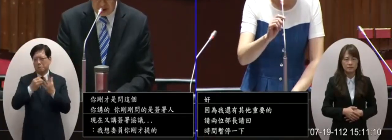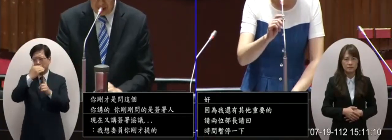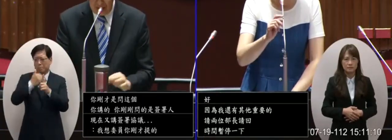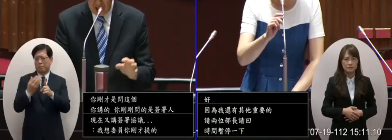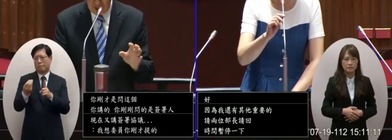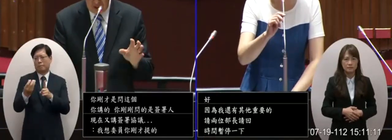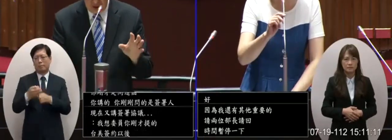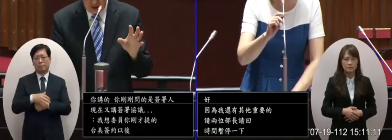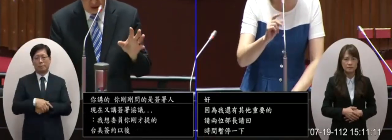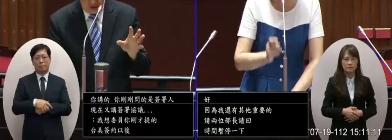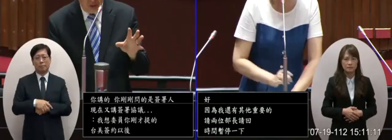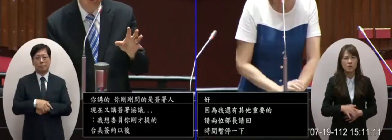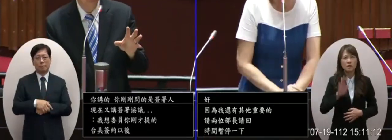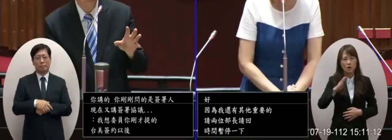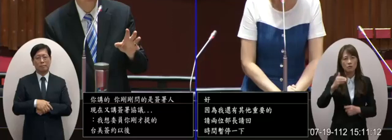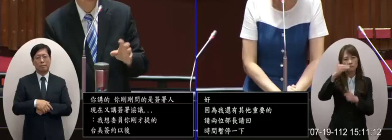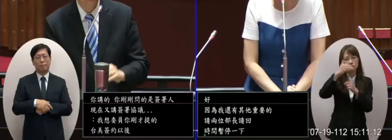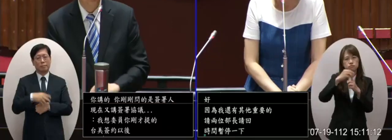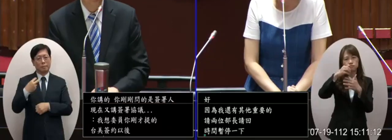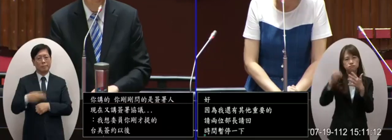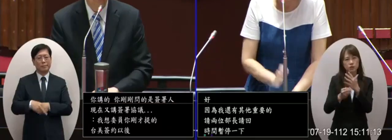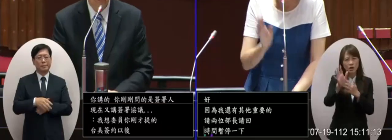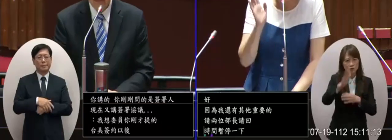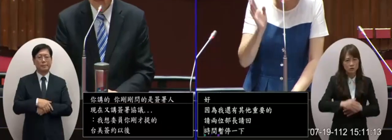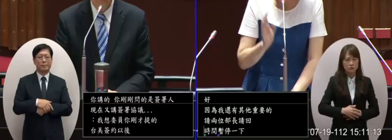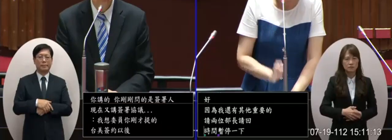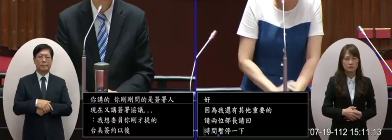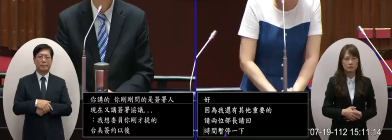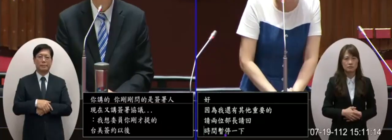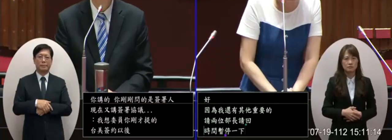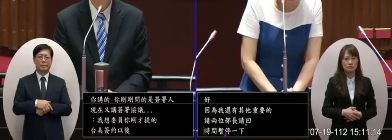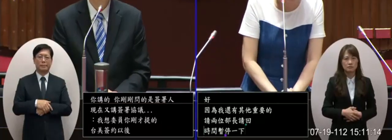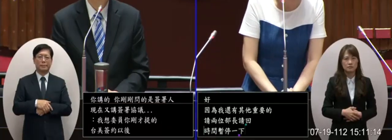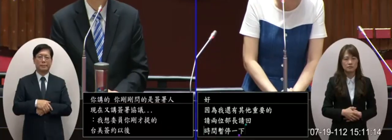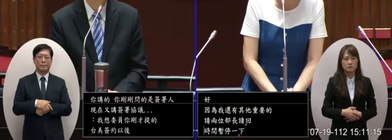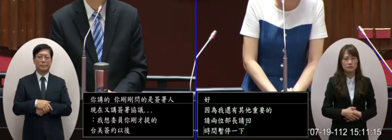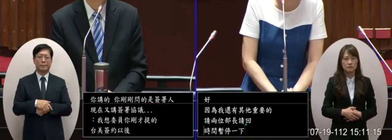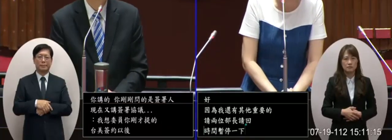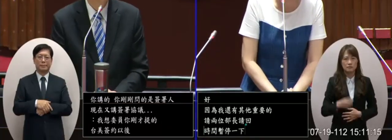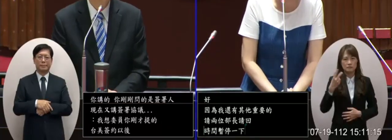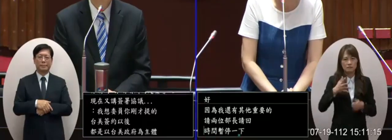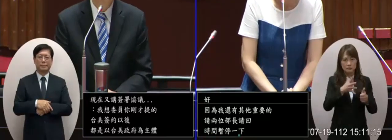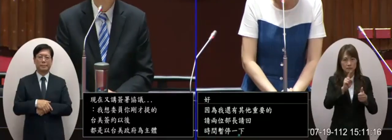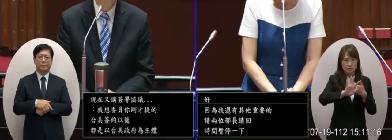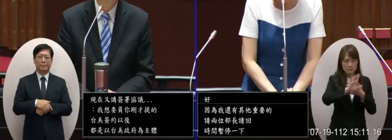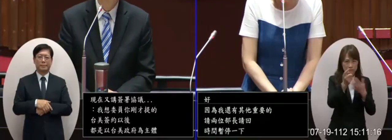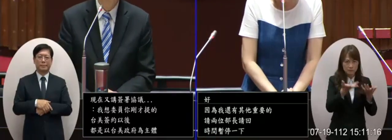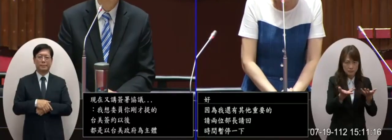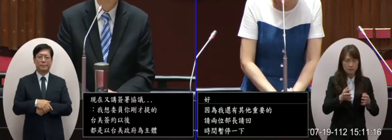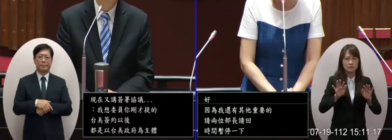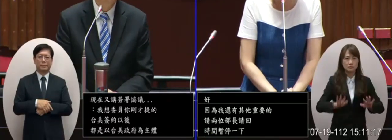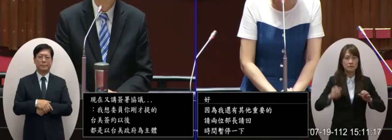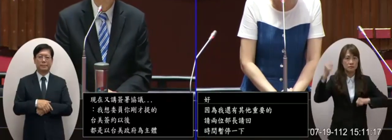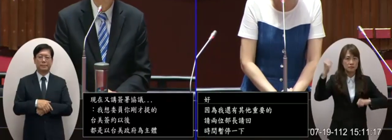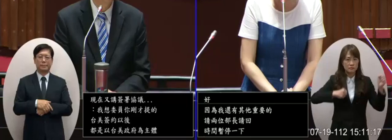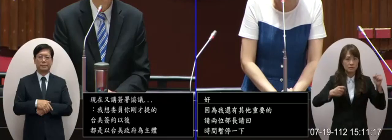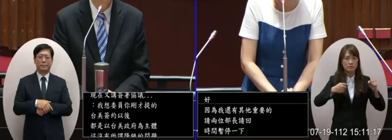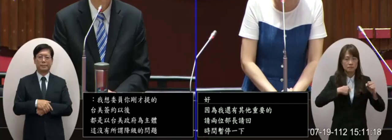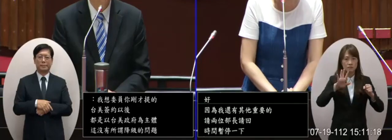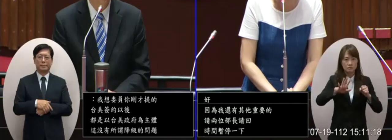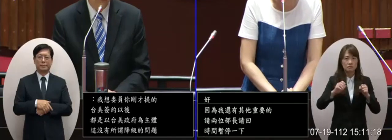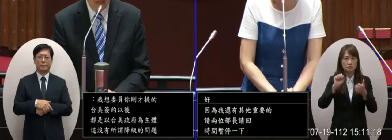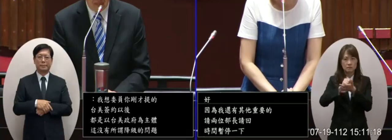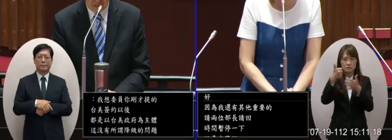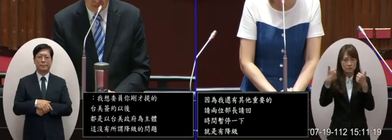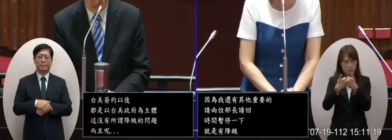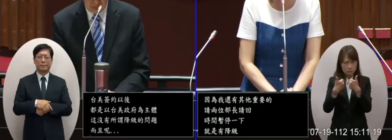题，而且呢 是就 是 有降级。好，来部长院长，我跟你请教另外一件事情啊。今天早上我有召开一个记